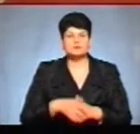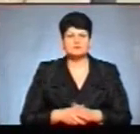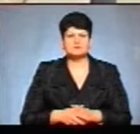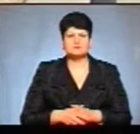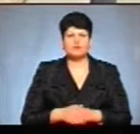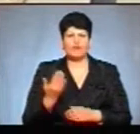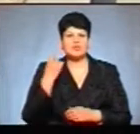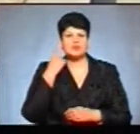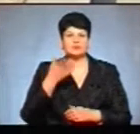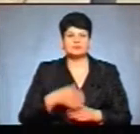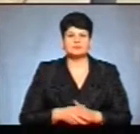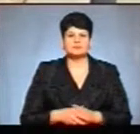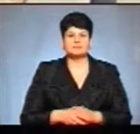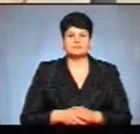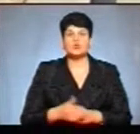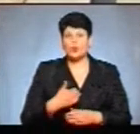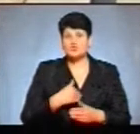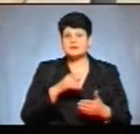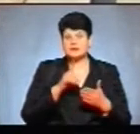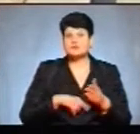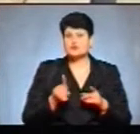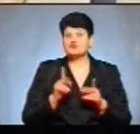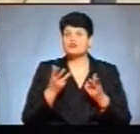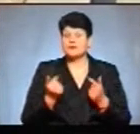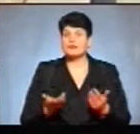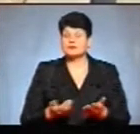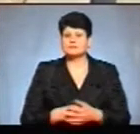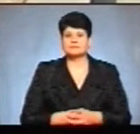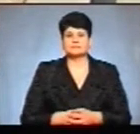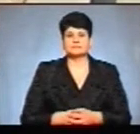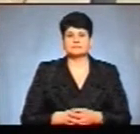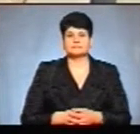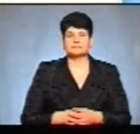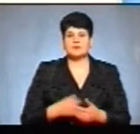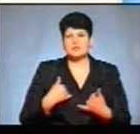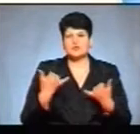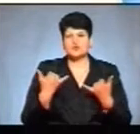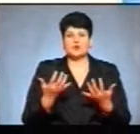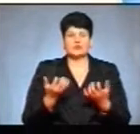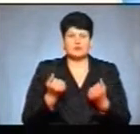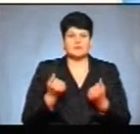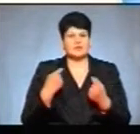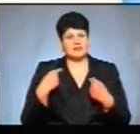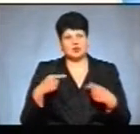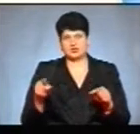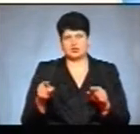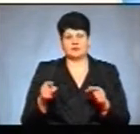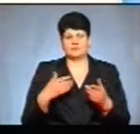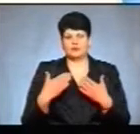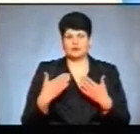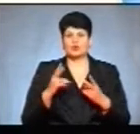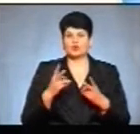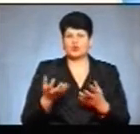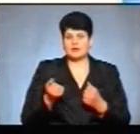От ваша думка. Хочеться надіятися, що так. Ви знаєте, ми сьогодні отримали зворотній зв'язок від людей, які отримали